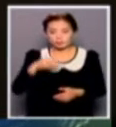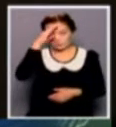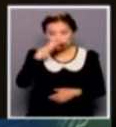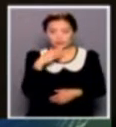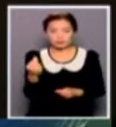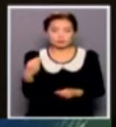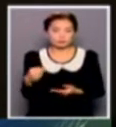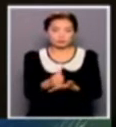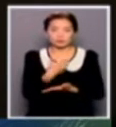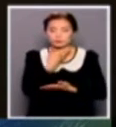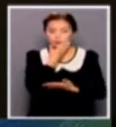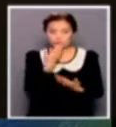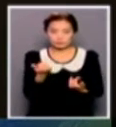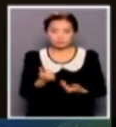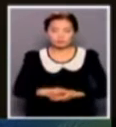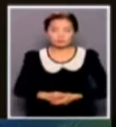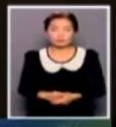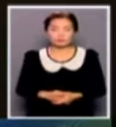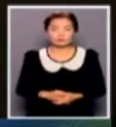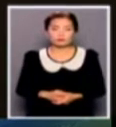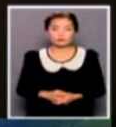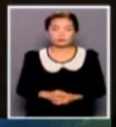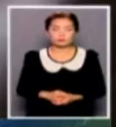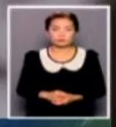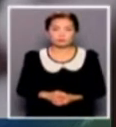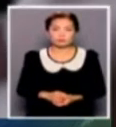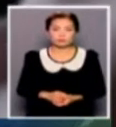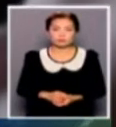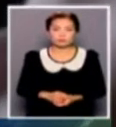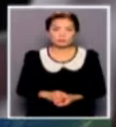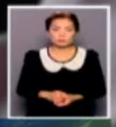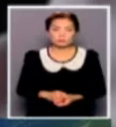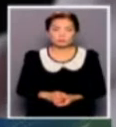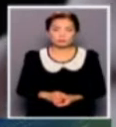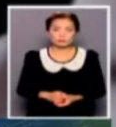она сейчас сама и мама, и папа своему единственному ребенку.